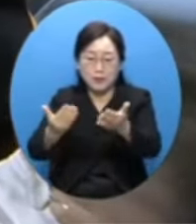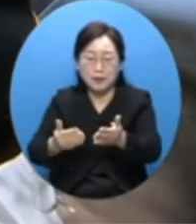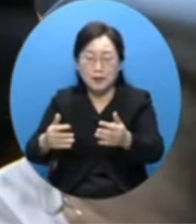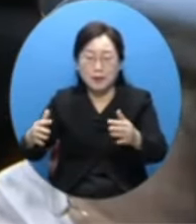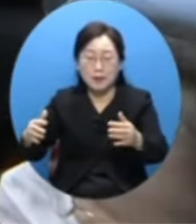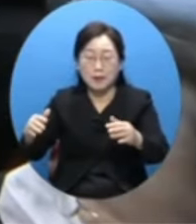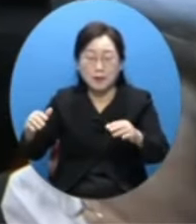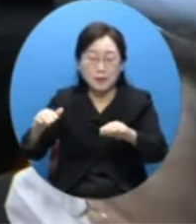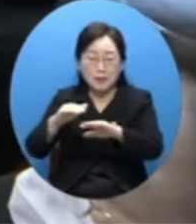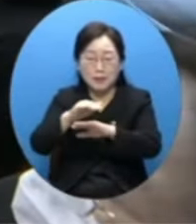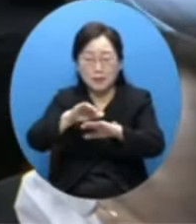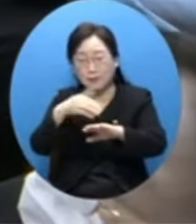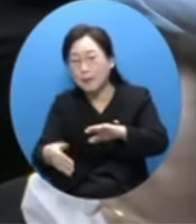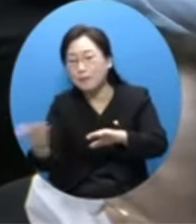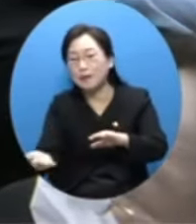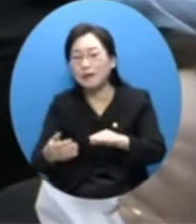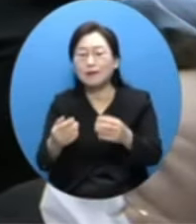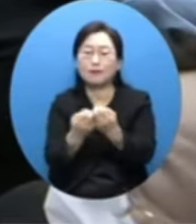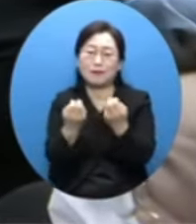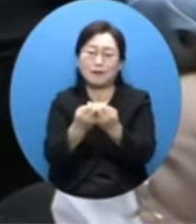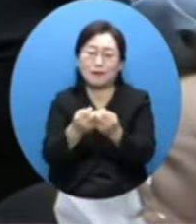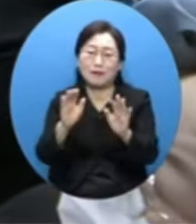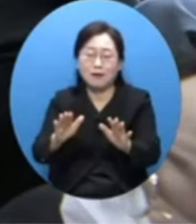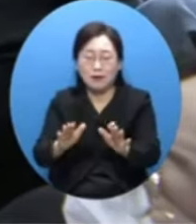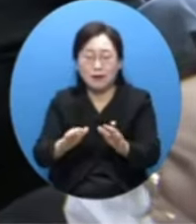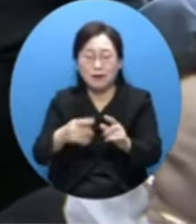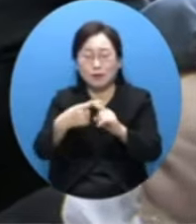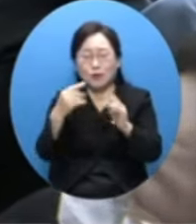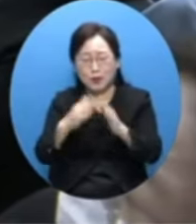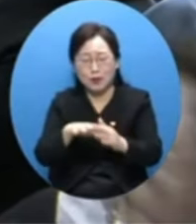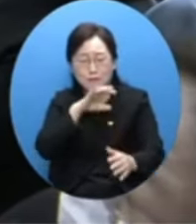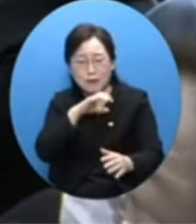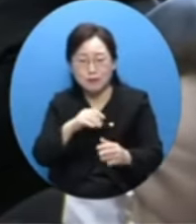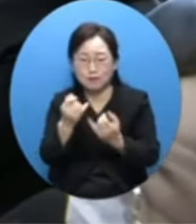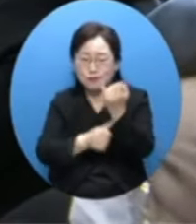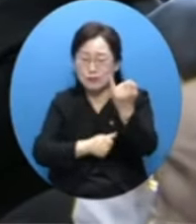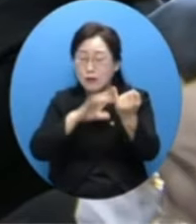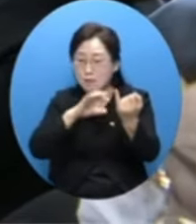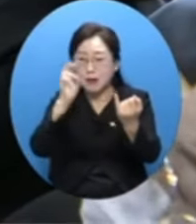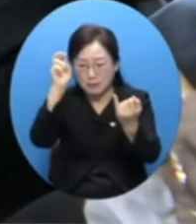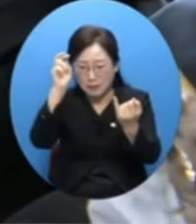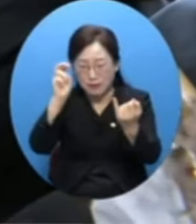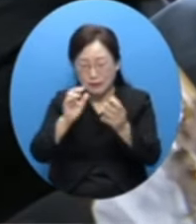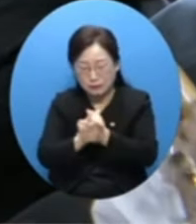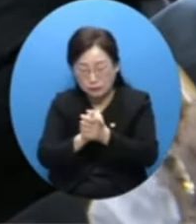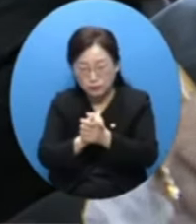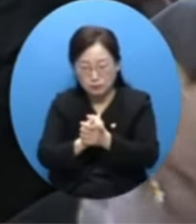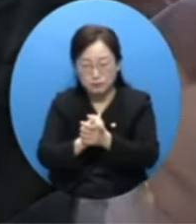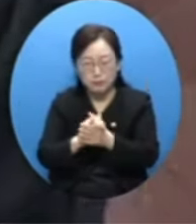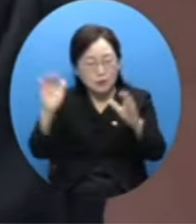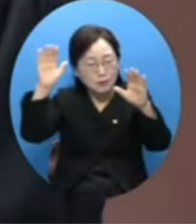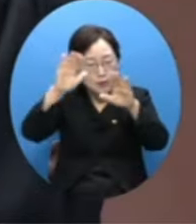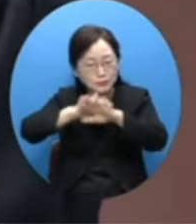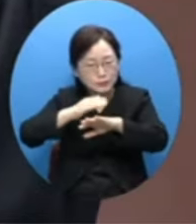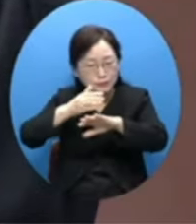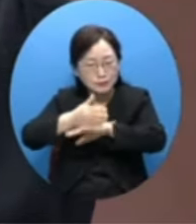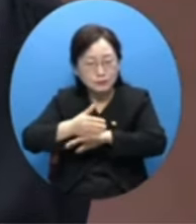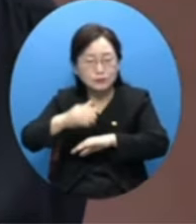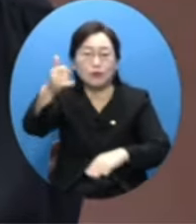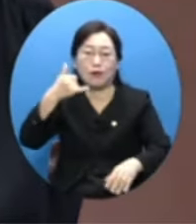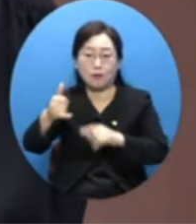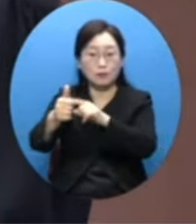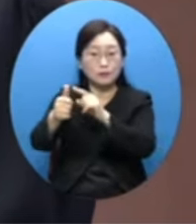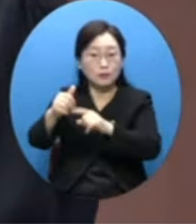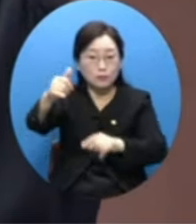얼마나 부인을 원망하고 교회를 원망하겠습니까? 간절히 기도하는데 밤늦게 전화가 왔습니다. 사고를 당한 그 남편이 전화를